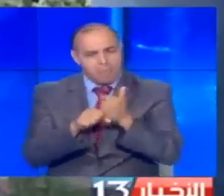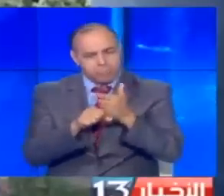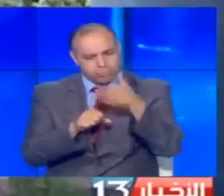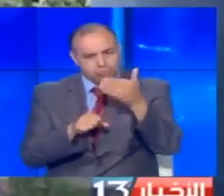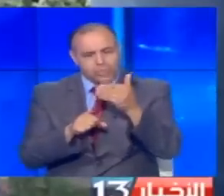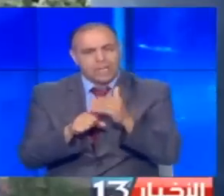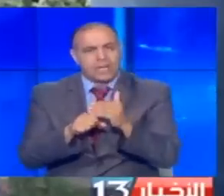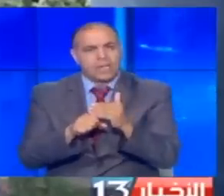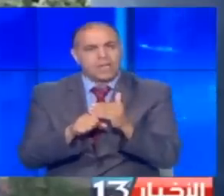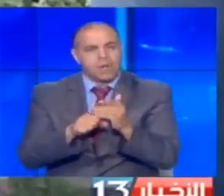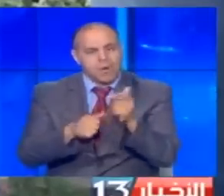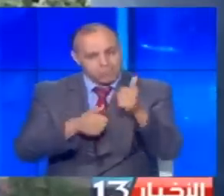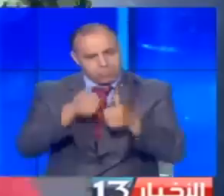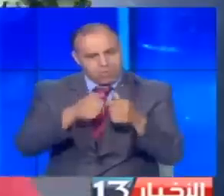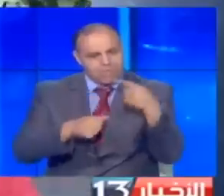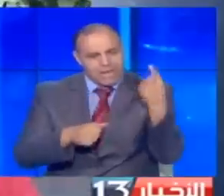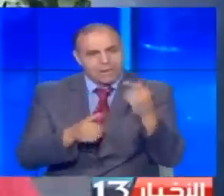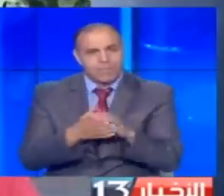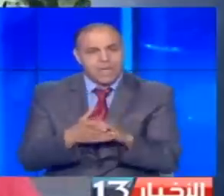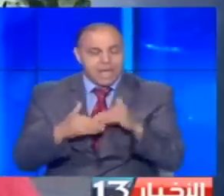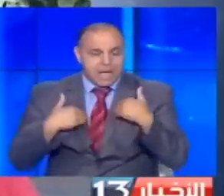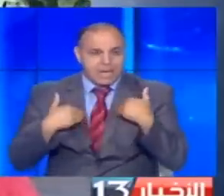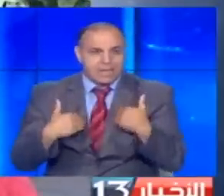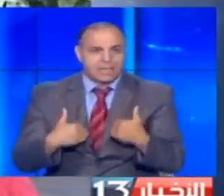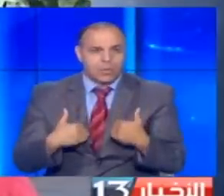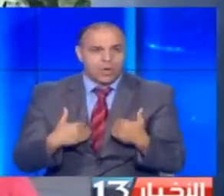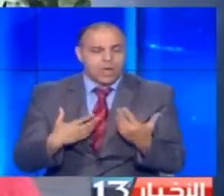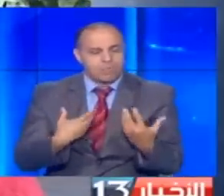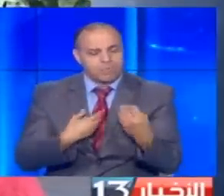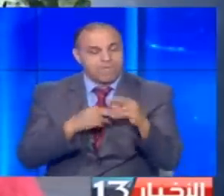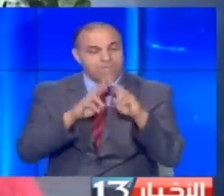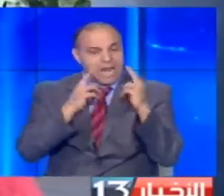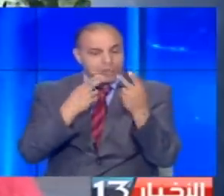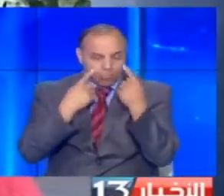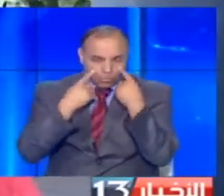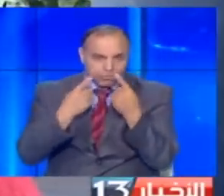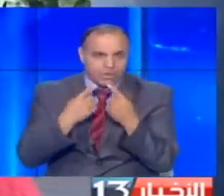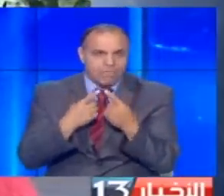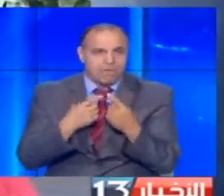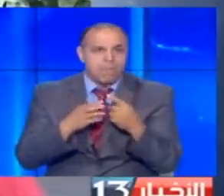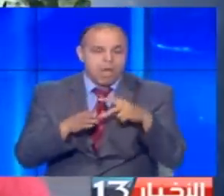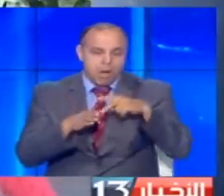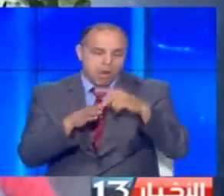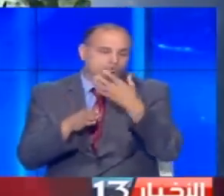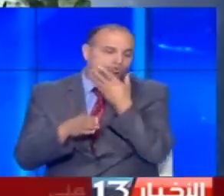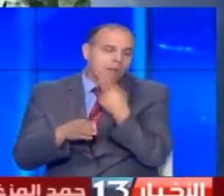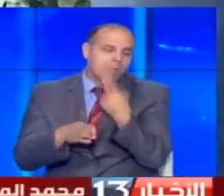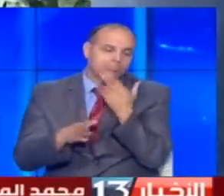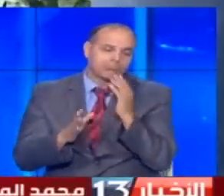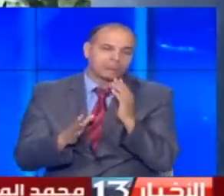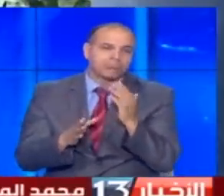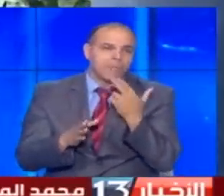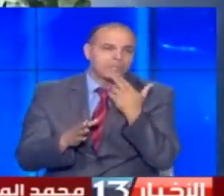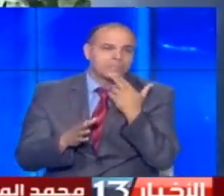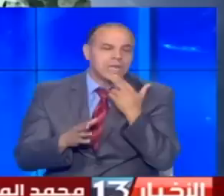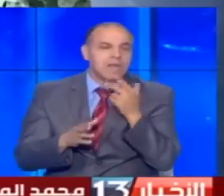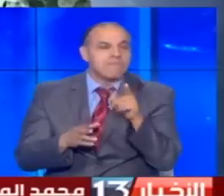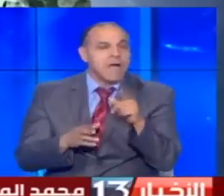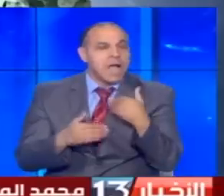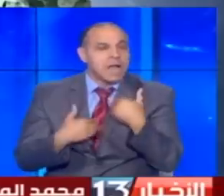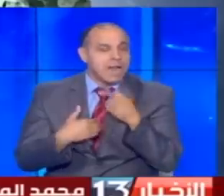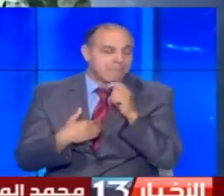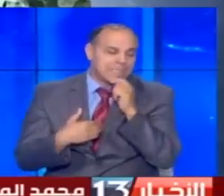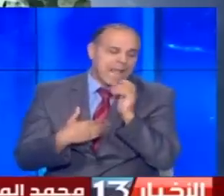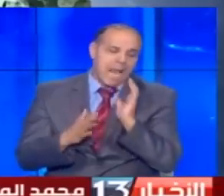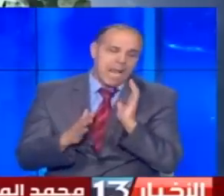ينافس في منافسات دوليين احنا التوالي ضمن ان واكبوا العالم وفهم خيول امتار جمال الخيول مع دين الجمال احنا ما